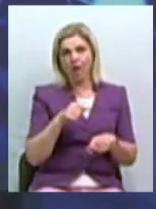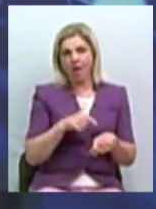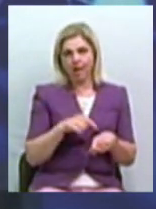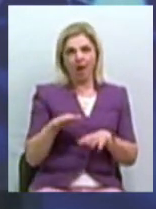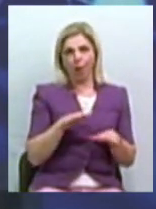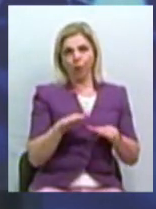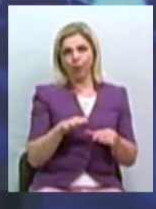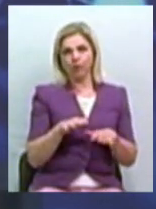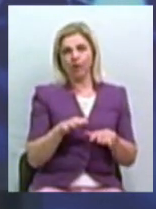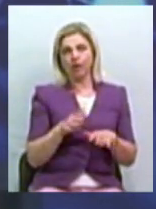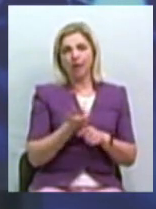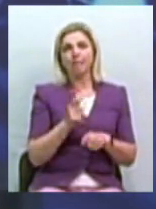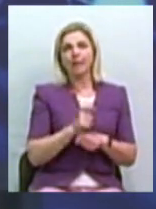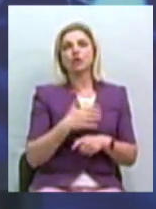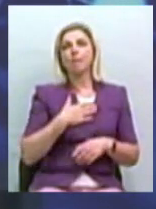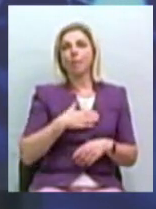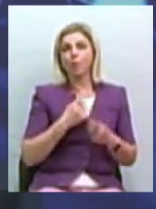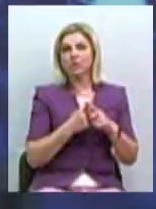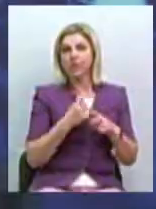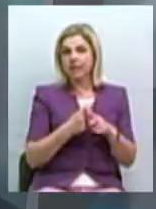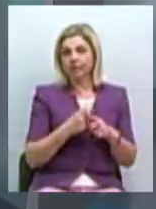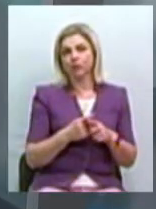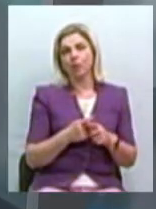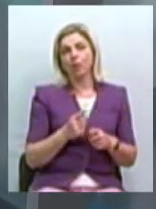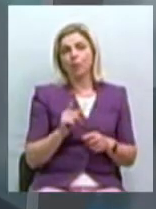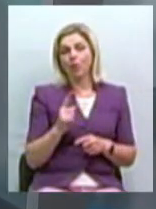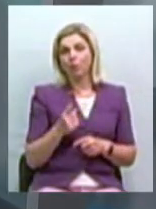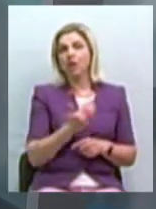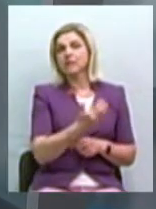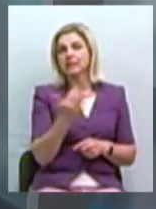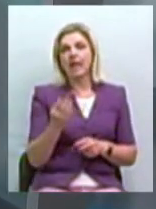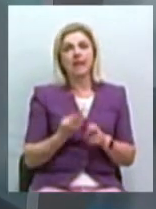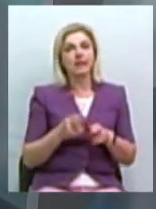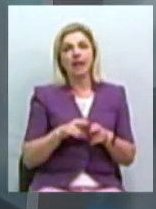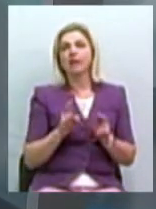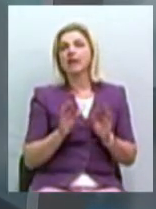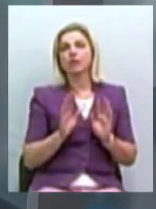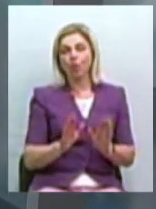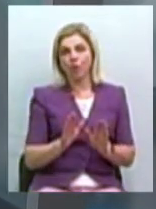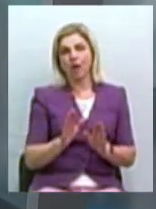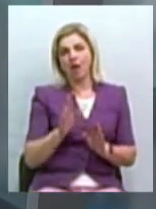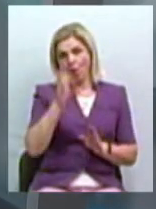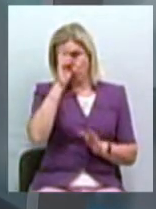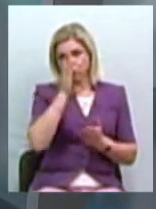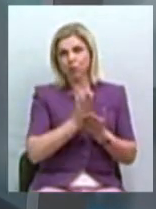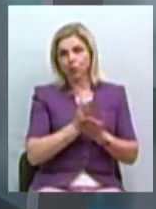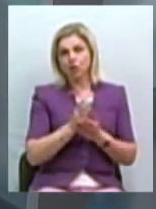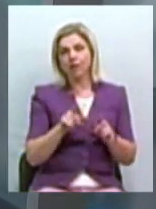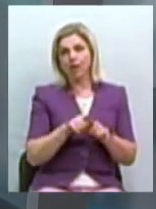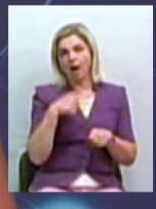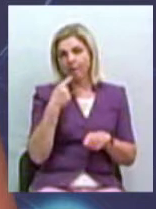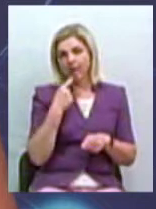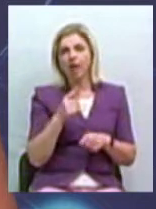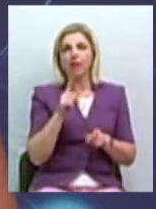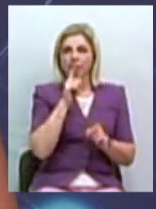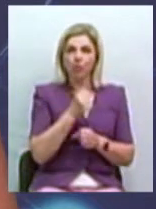більш позитивніше, чи що, як можна так сказати, тому що це не тільки, да, чиновник каже, що так там неможливо, чи це є